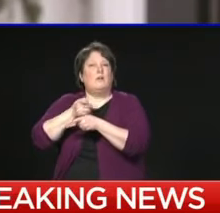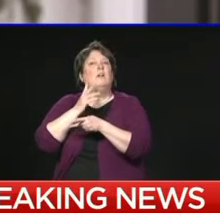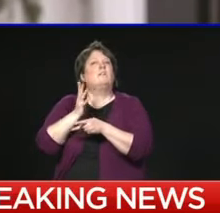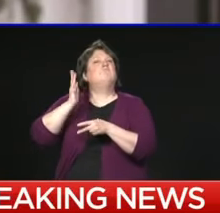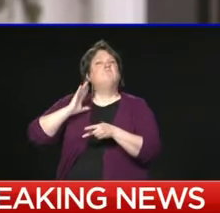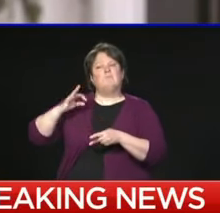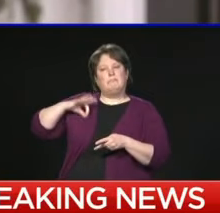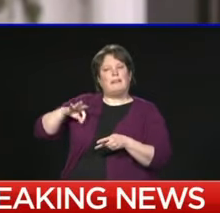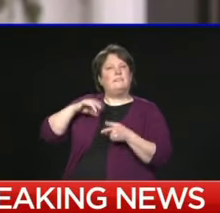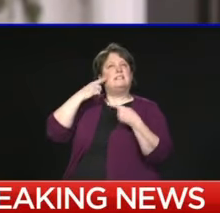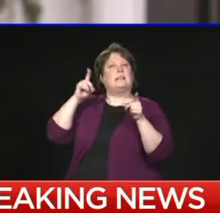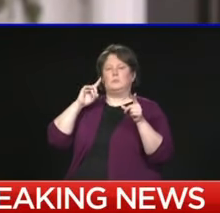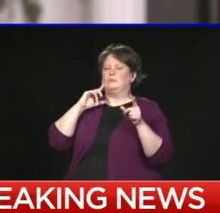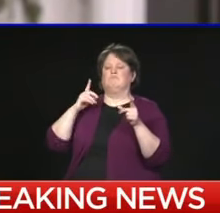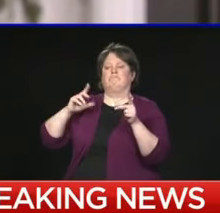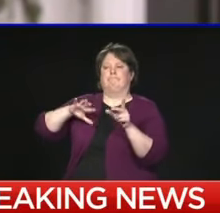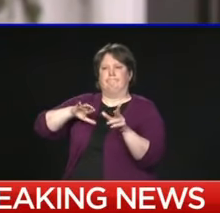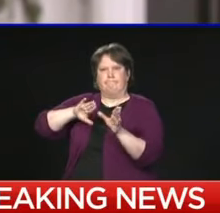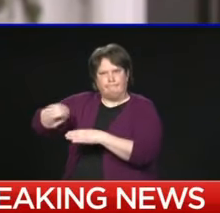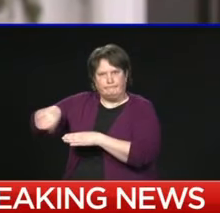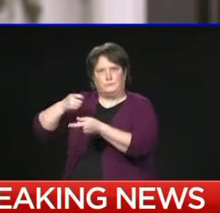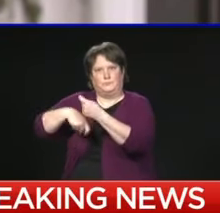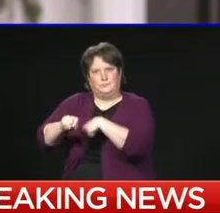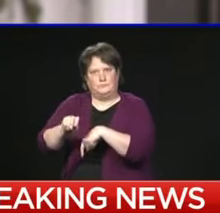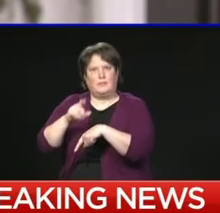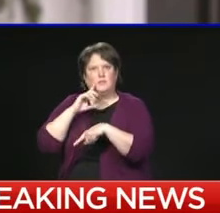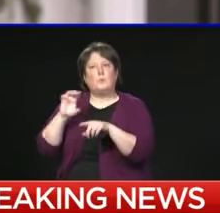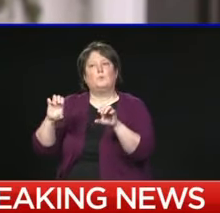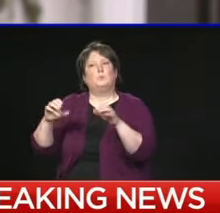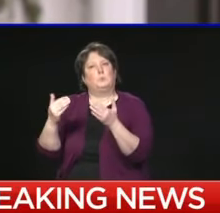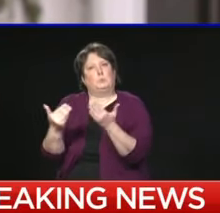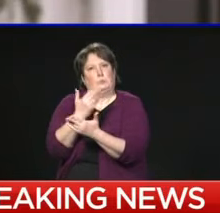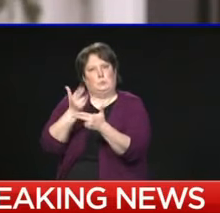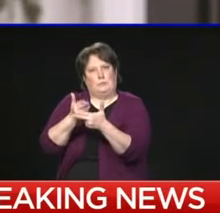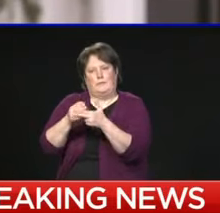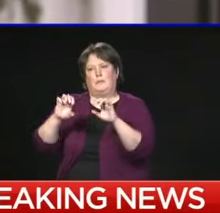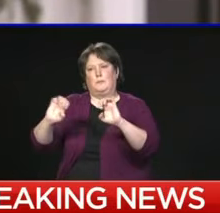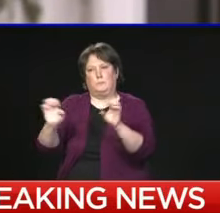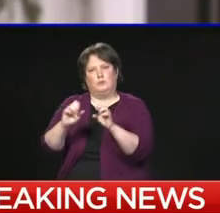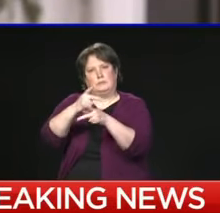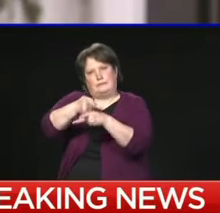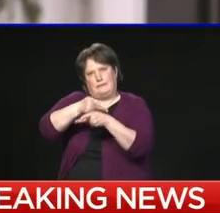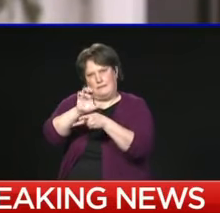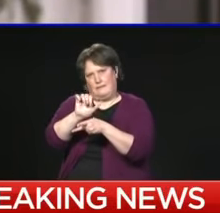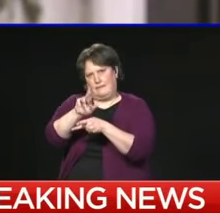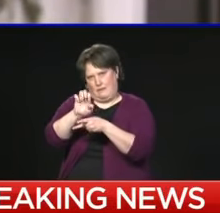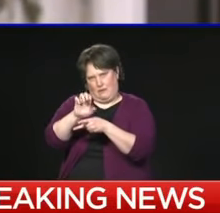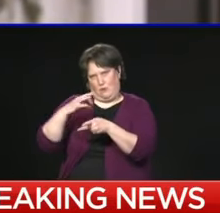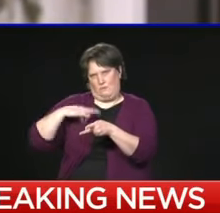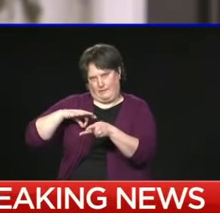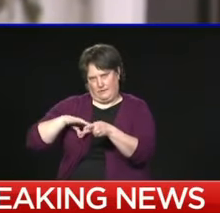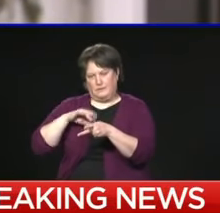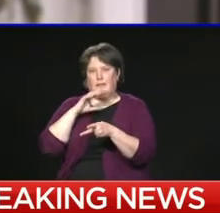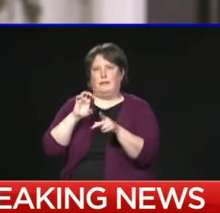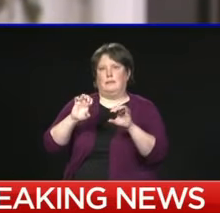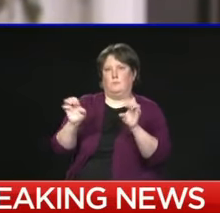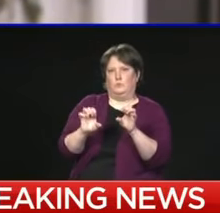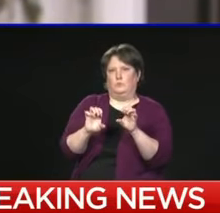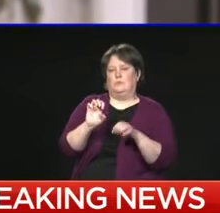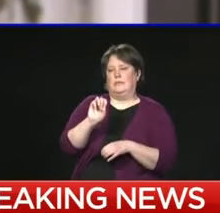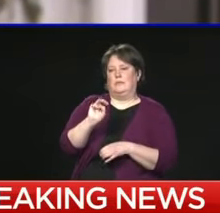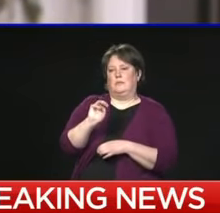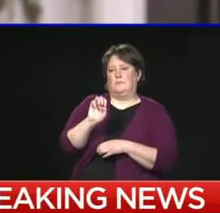soit l'allocation de soins d'urgence et l'allocation de soutien d'urgence, pour simplifier le processus. Comme je l'ai